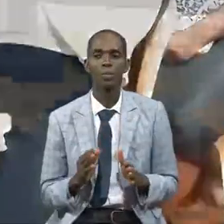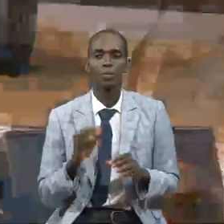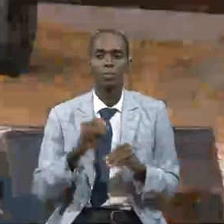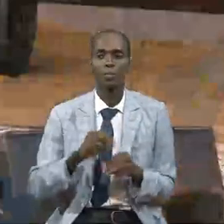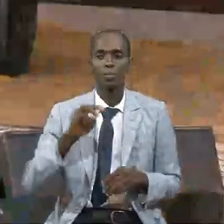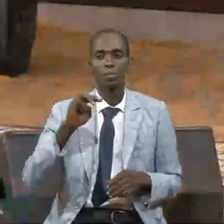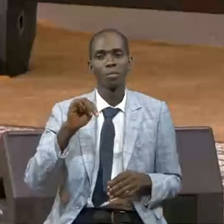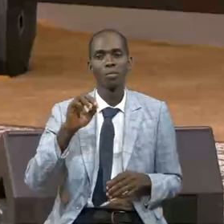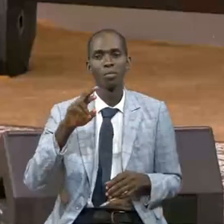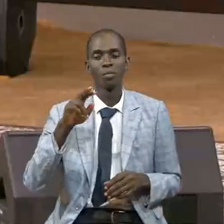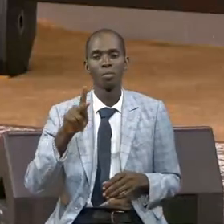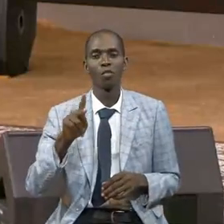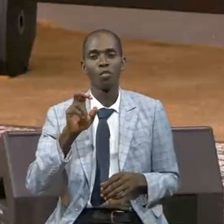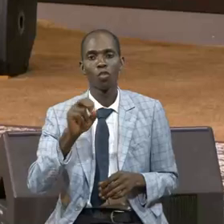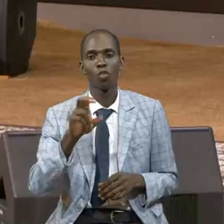Marc 12,